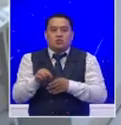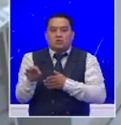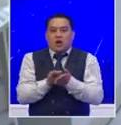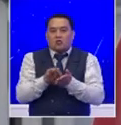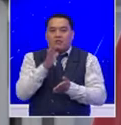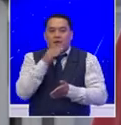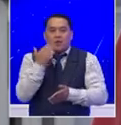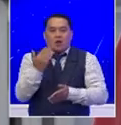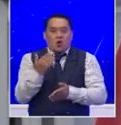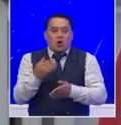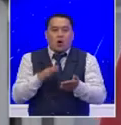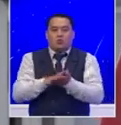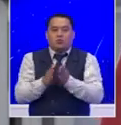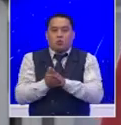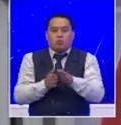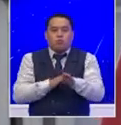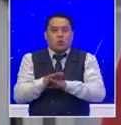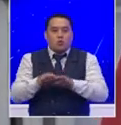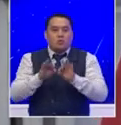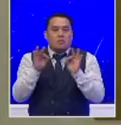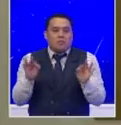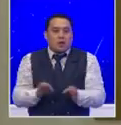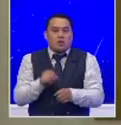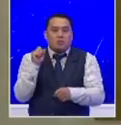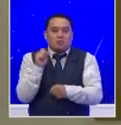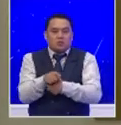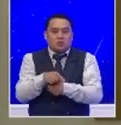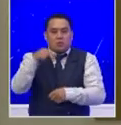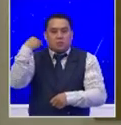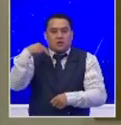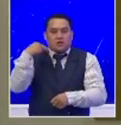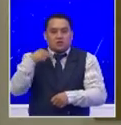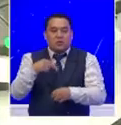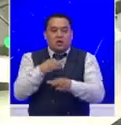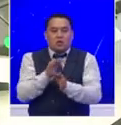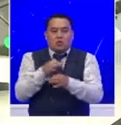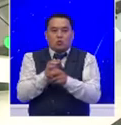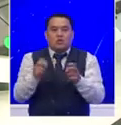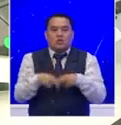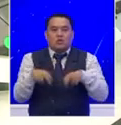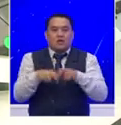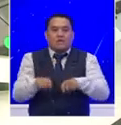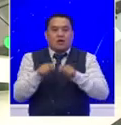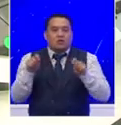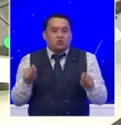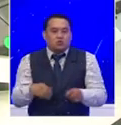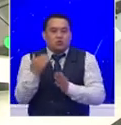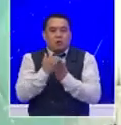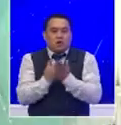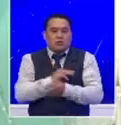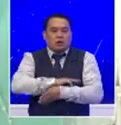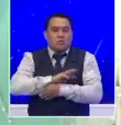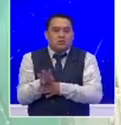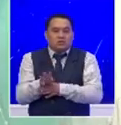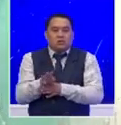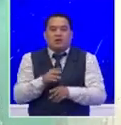кратчайшие сроки. Владея обстановкой в полной мере, президент поручил повысить эффективность лабораторных исследований, решить вопросы с бесперебойными